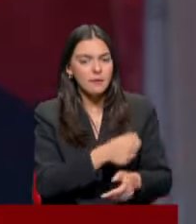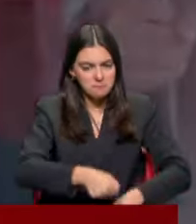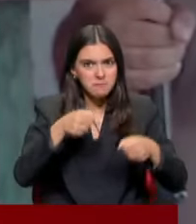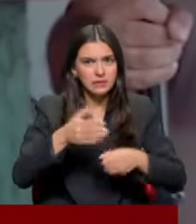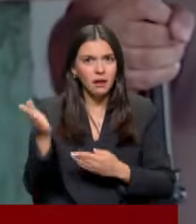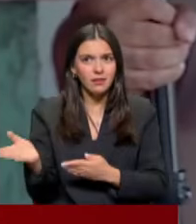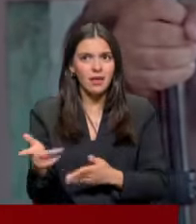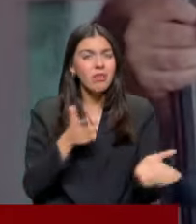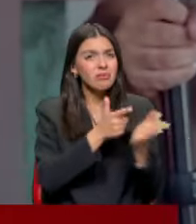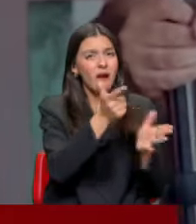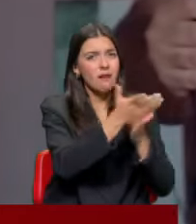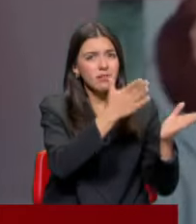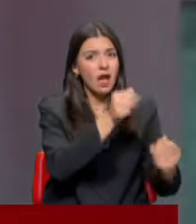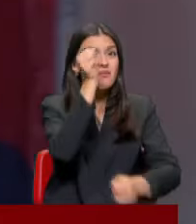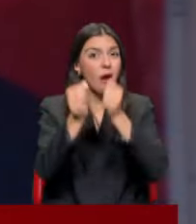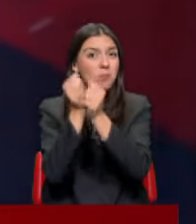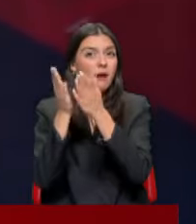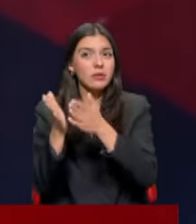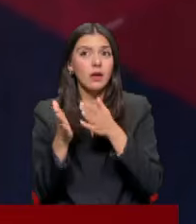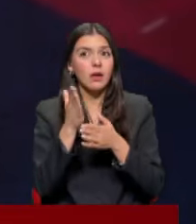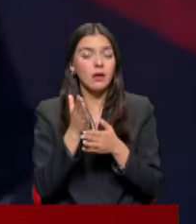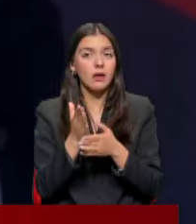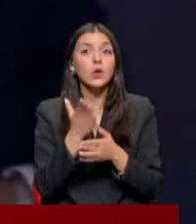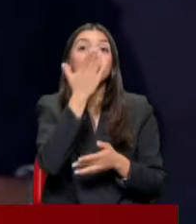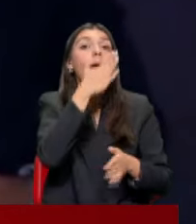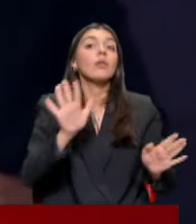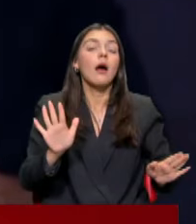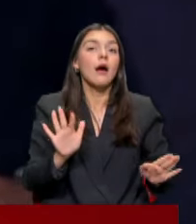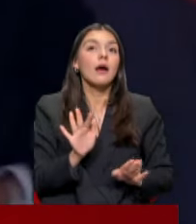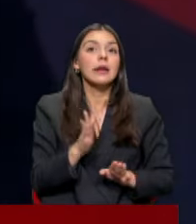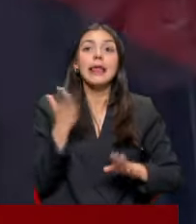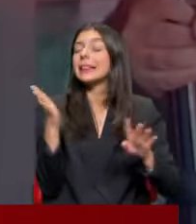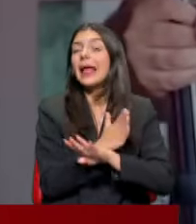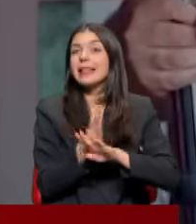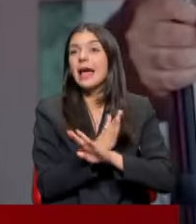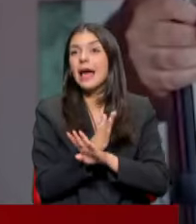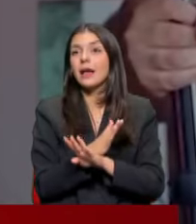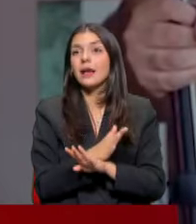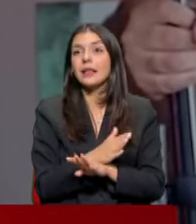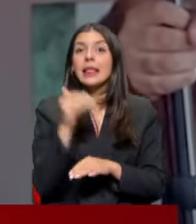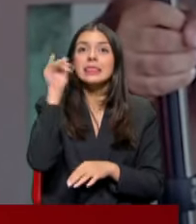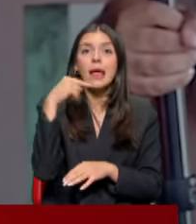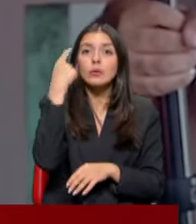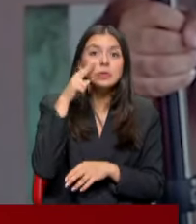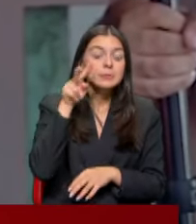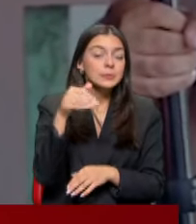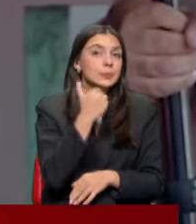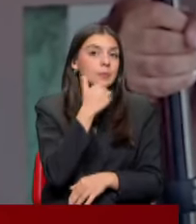Pazarda, tarlada, fabrikada? Yoklar. Çünkü neden? Gelip yüzünüze